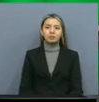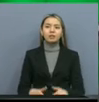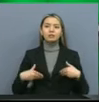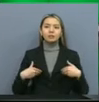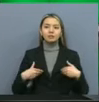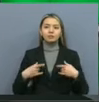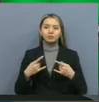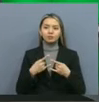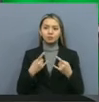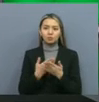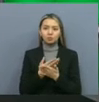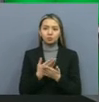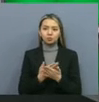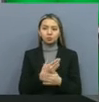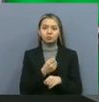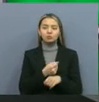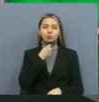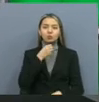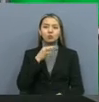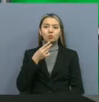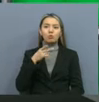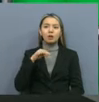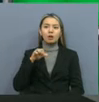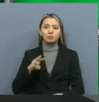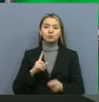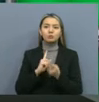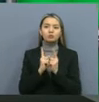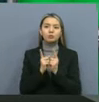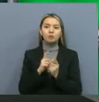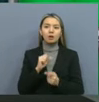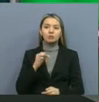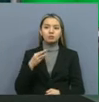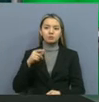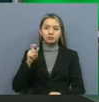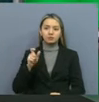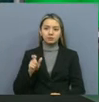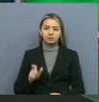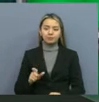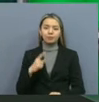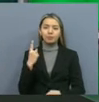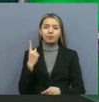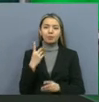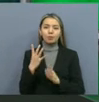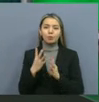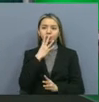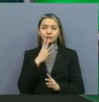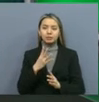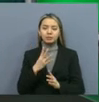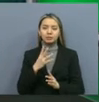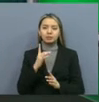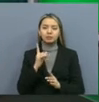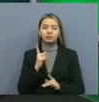Армысыздар, эфирде Көкше ақпарат, студияда мен Тұмар Мабасанова, сурдо аудармада Хасем Жомарт қызы. Әзірге алда